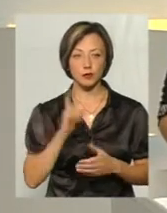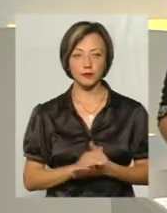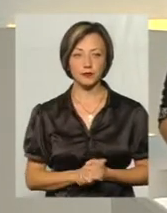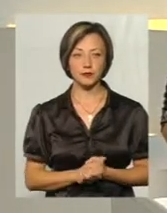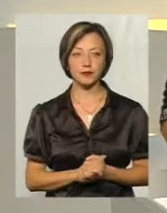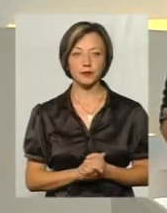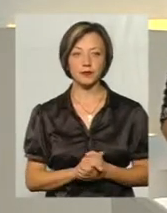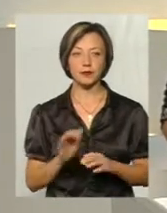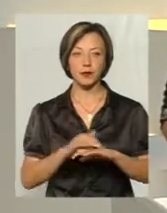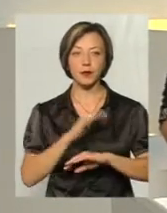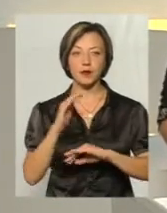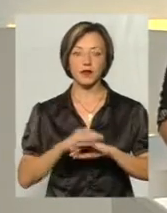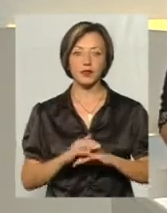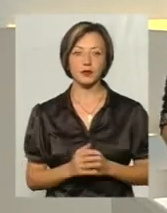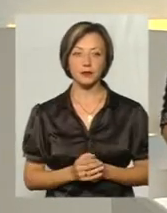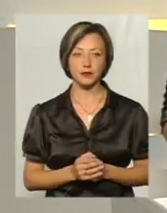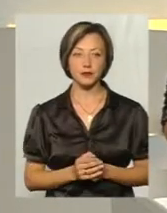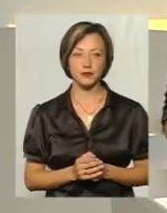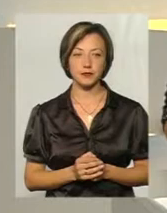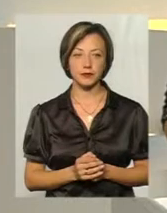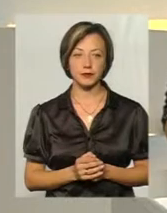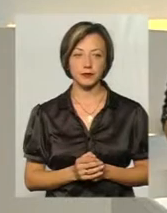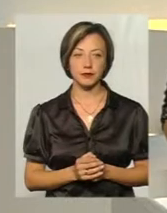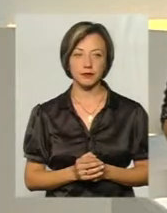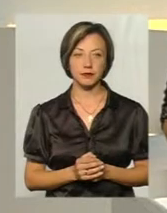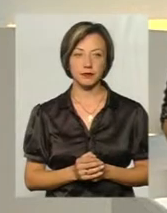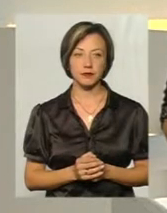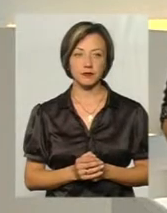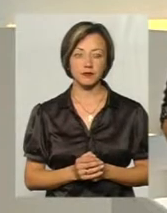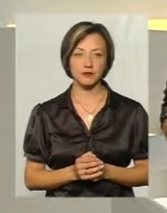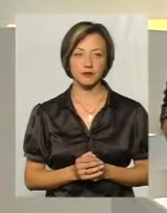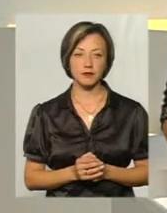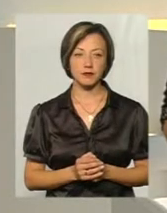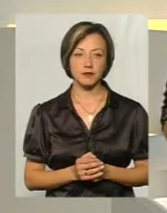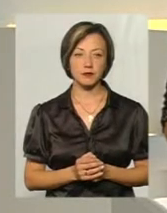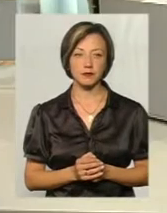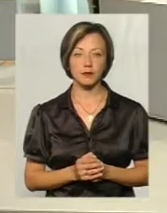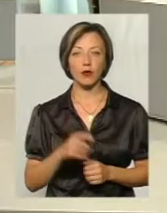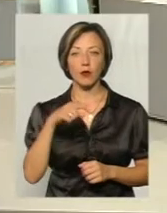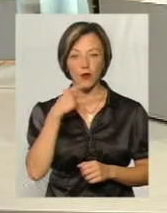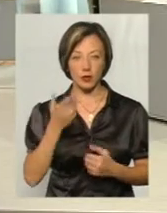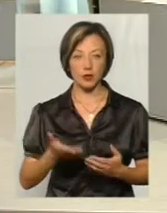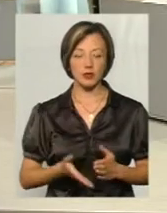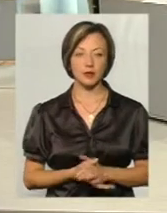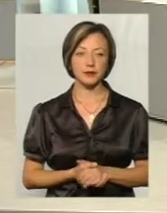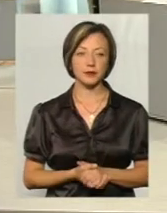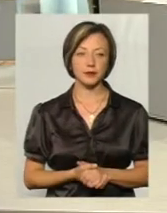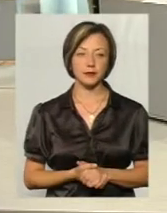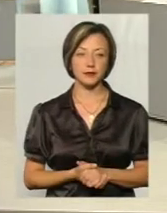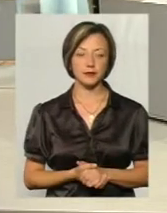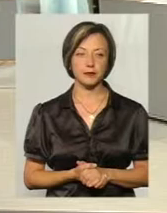почуємо. Добрий вечір. Ви в ефірі. Алло. Добрий вечір. Алло. Алло, я в ефірі?